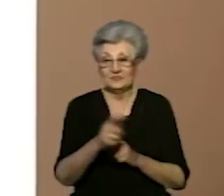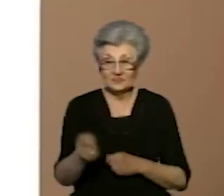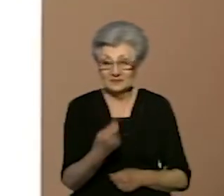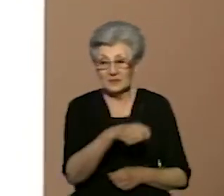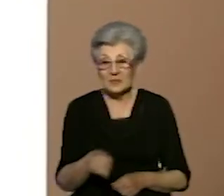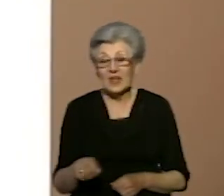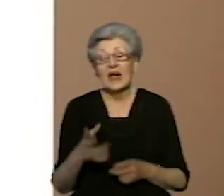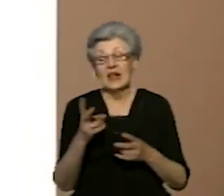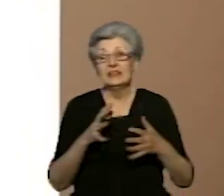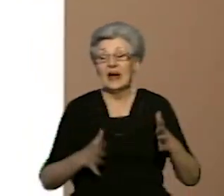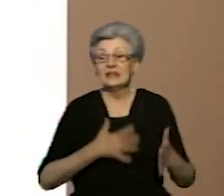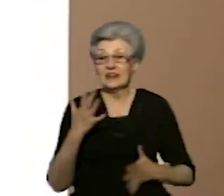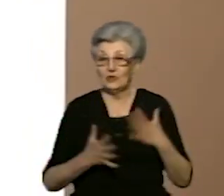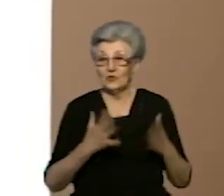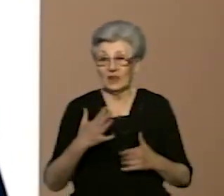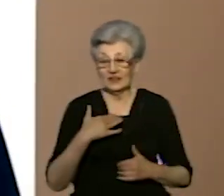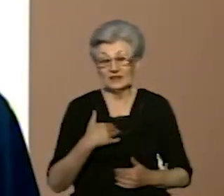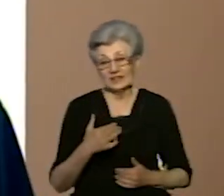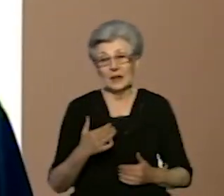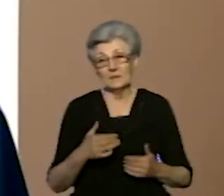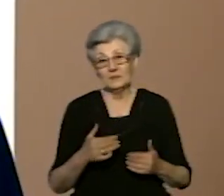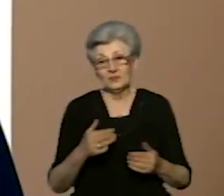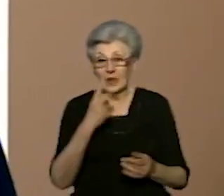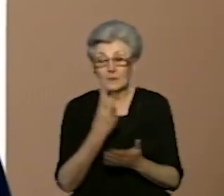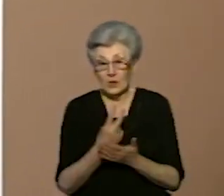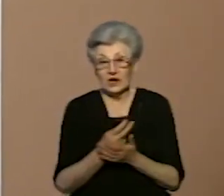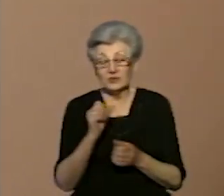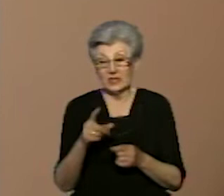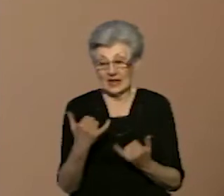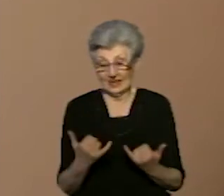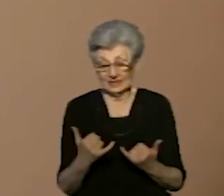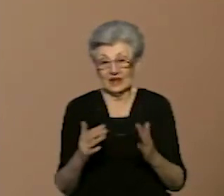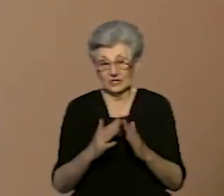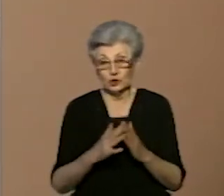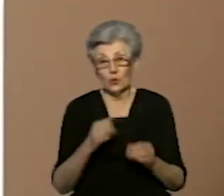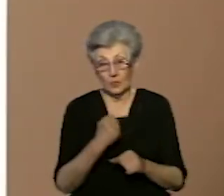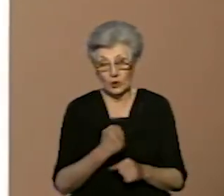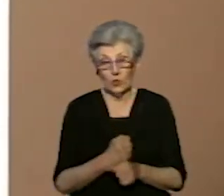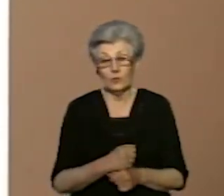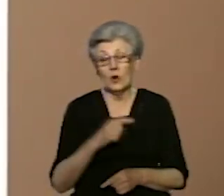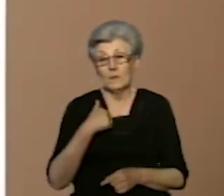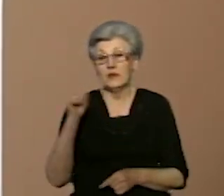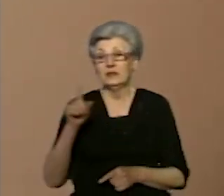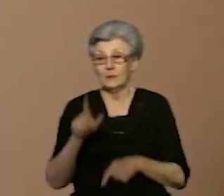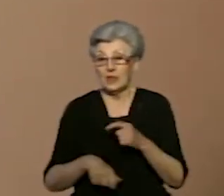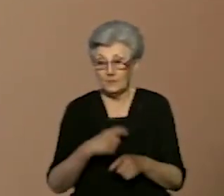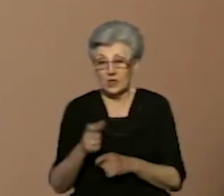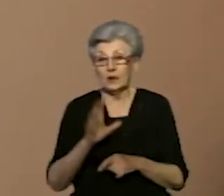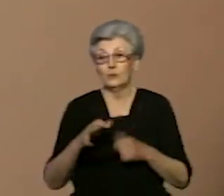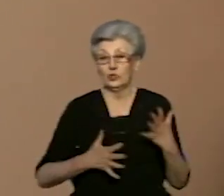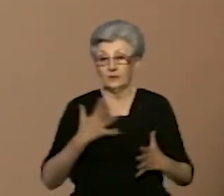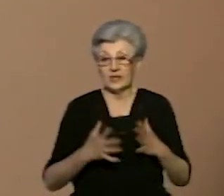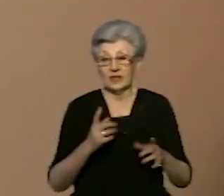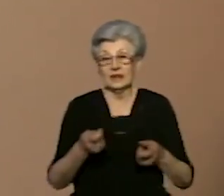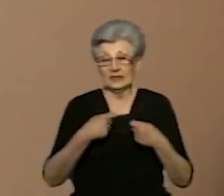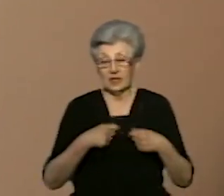на тренуваннях нам, от ми от робимо, от як я зараз вдома, 7 хвилин, ну, ми бігаємо там, і потім нам тренер дає, наприклад,